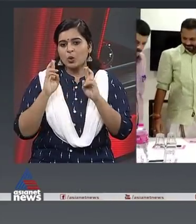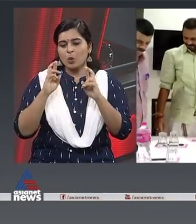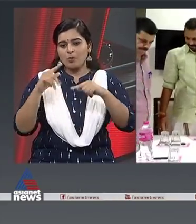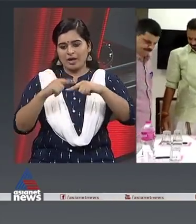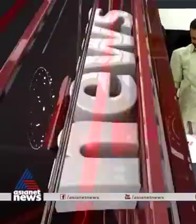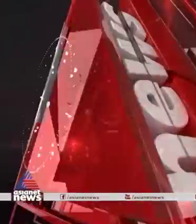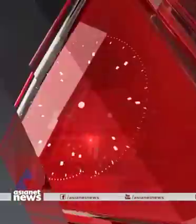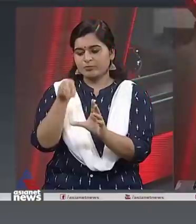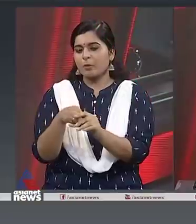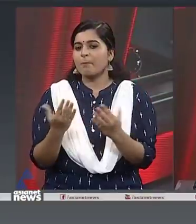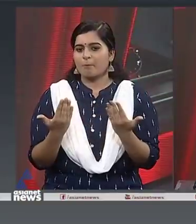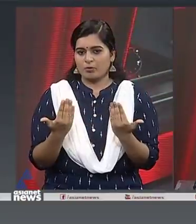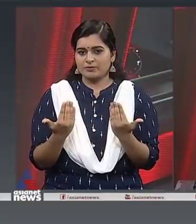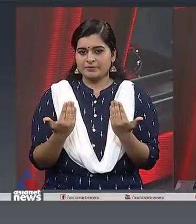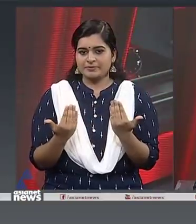ഏഷ്യാന ന്യൂസ്.